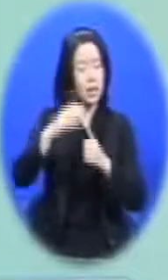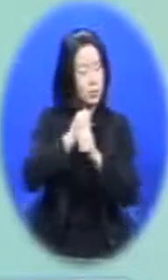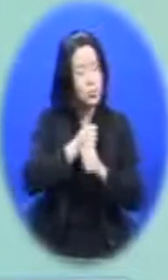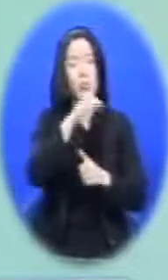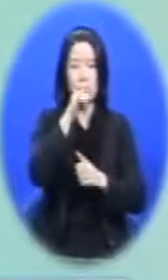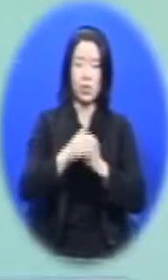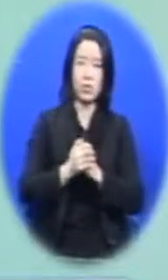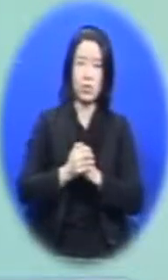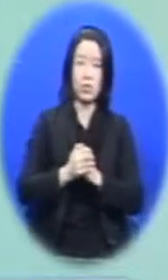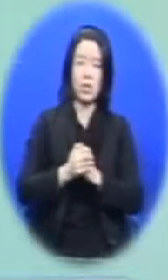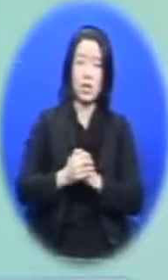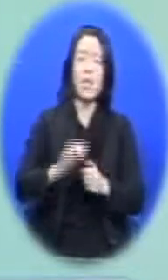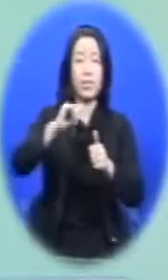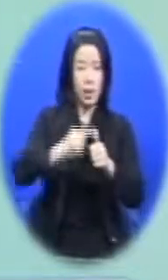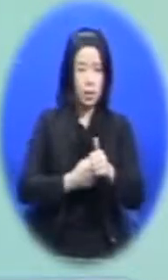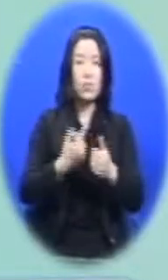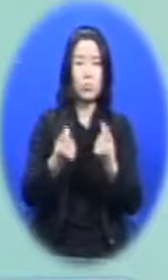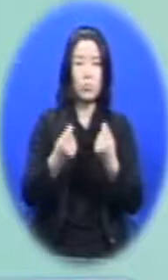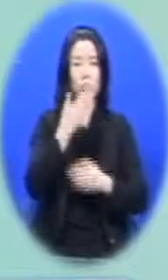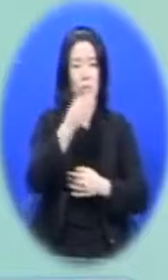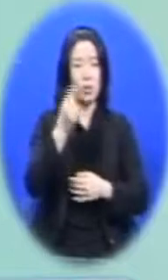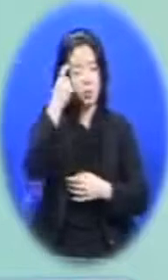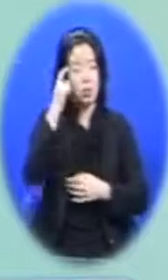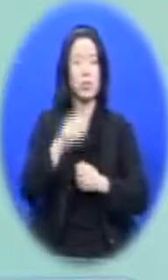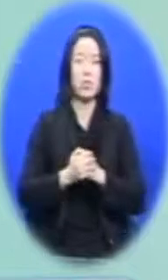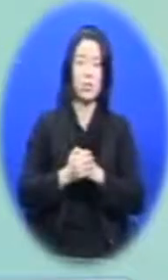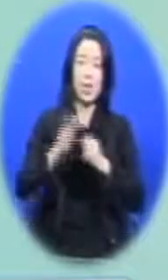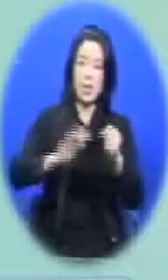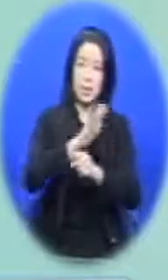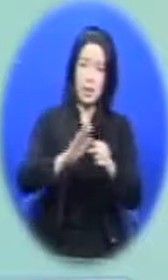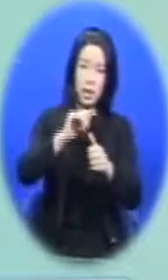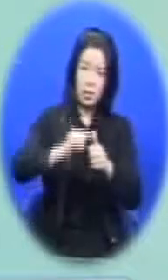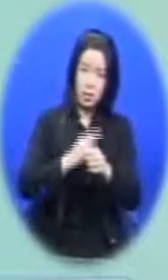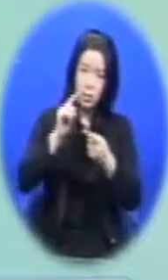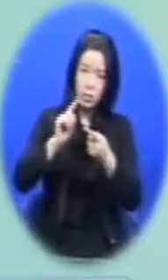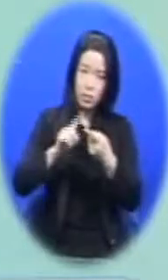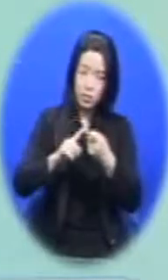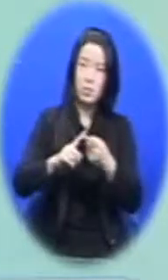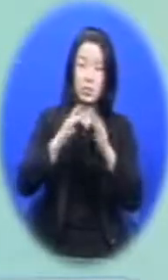있었어요. 당연히 그럴 거 아니겠어요? 사랑스러운 사람을 사랑하실 거다.